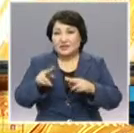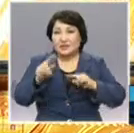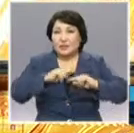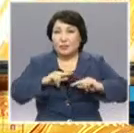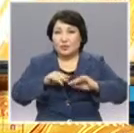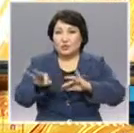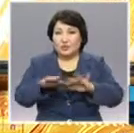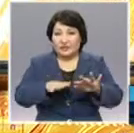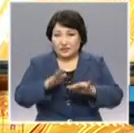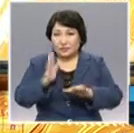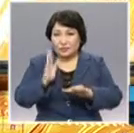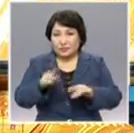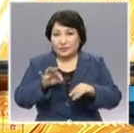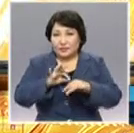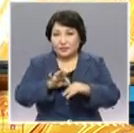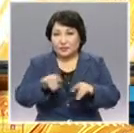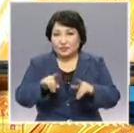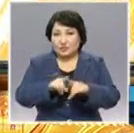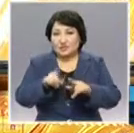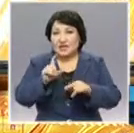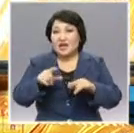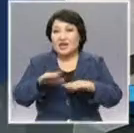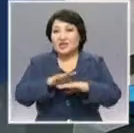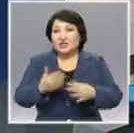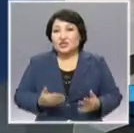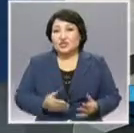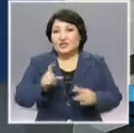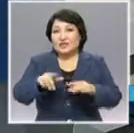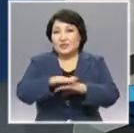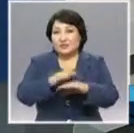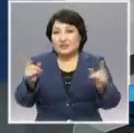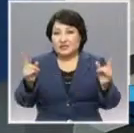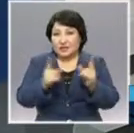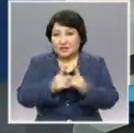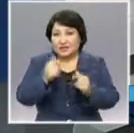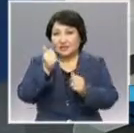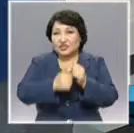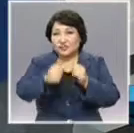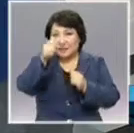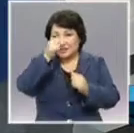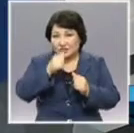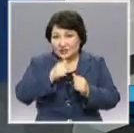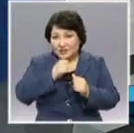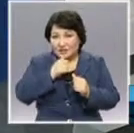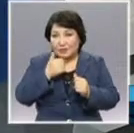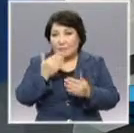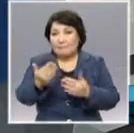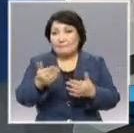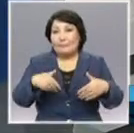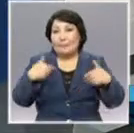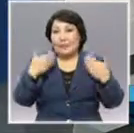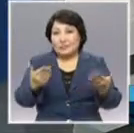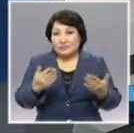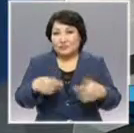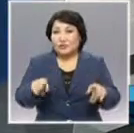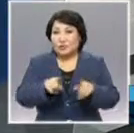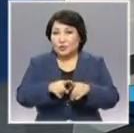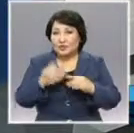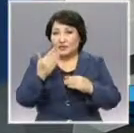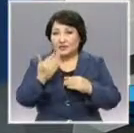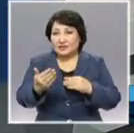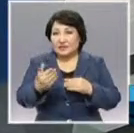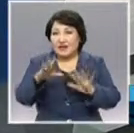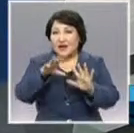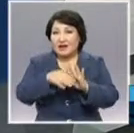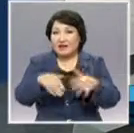по району с жителями встречаемся, ежемесячно с жителями встречаемся, и мы им предлагаем, чтобы они тоже